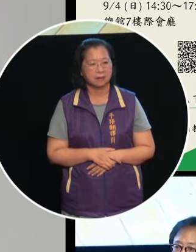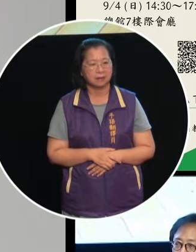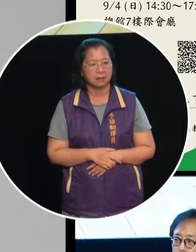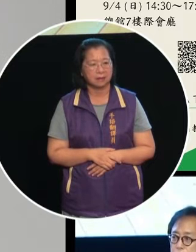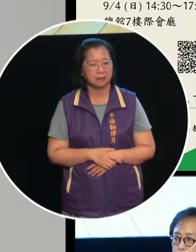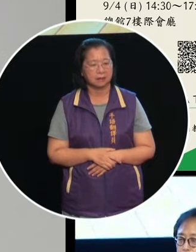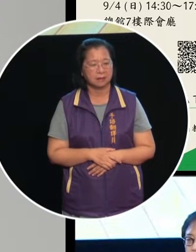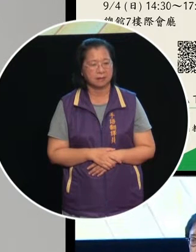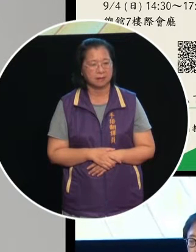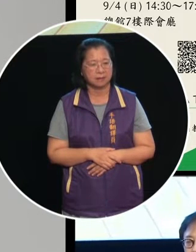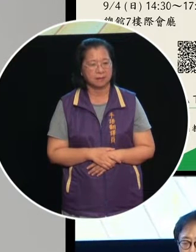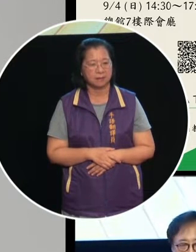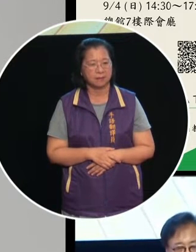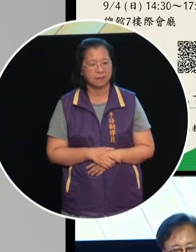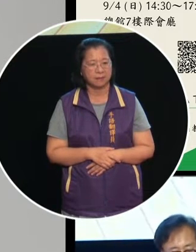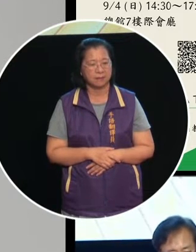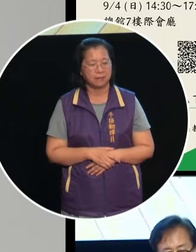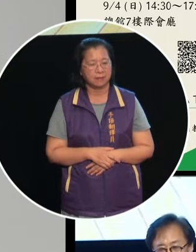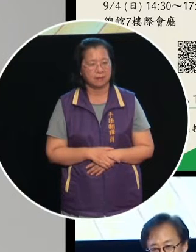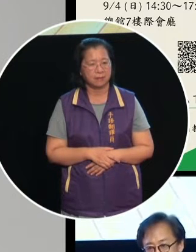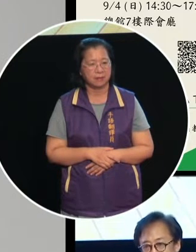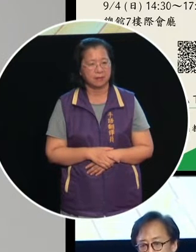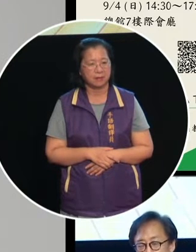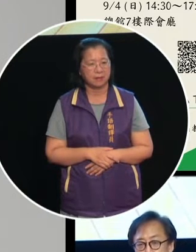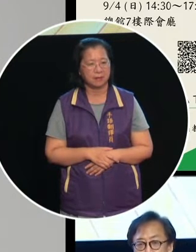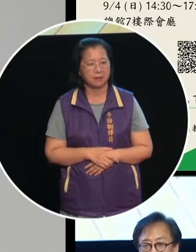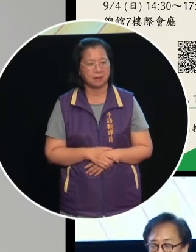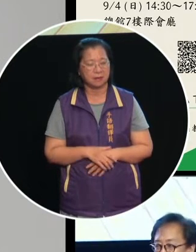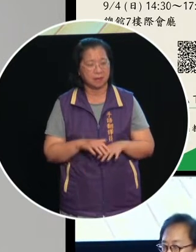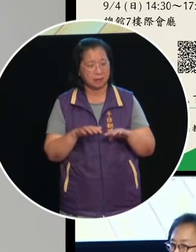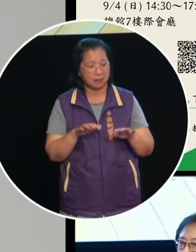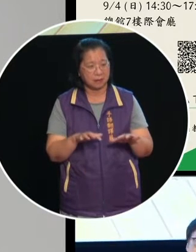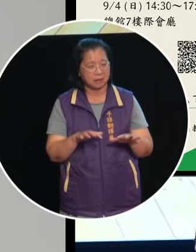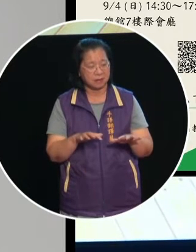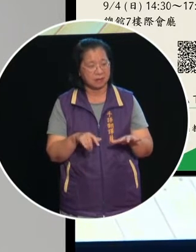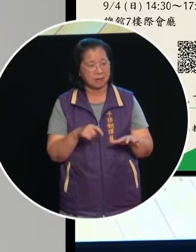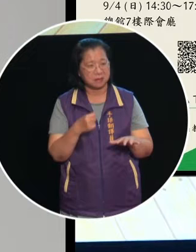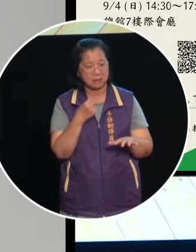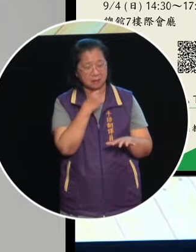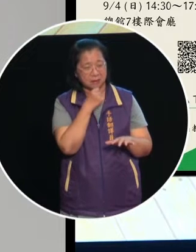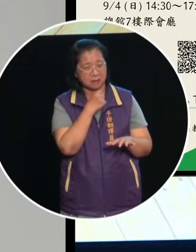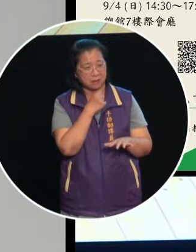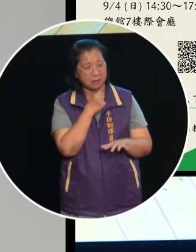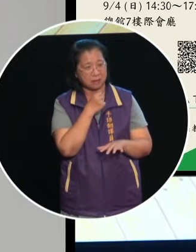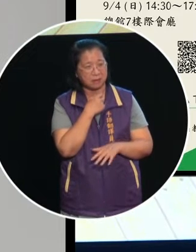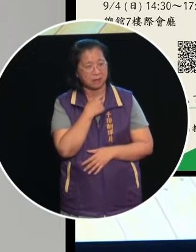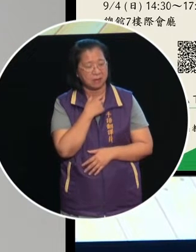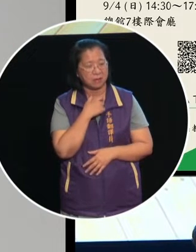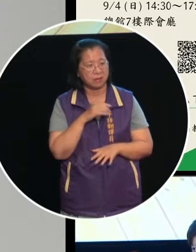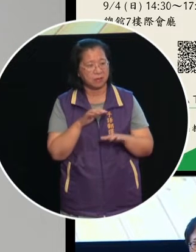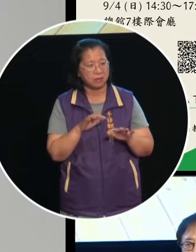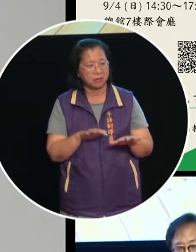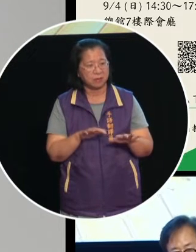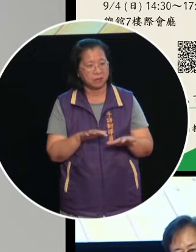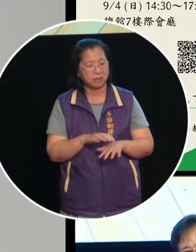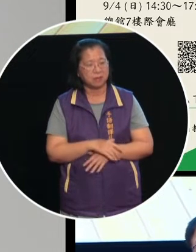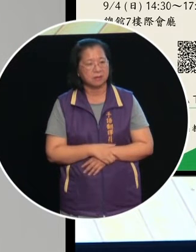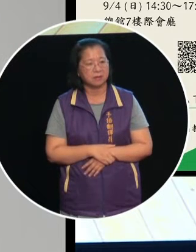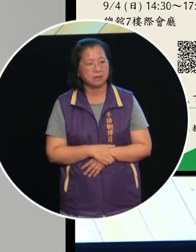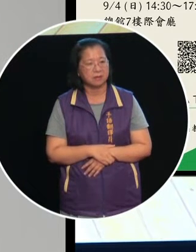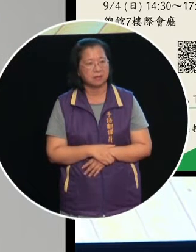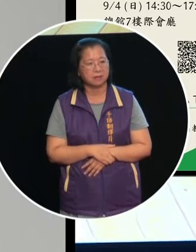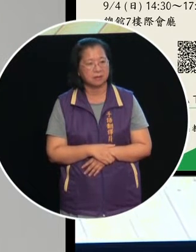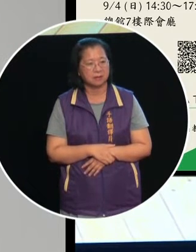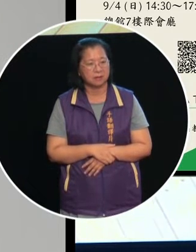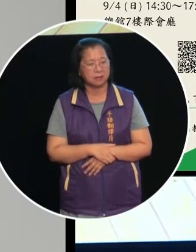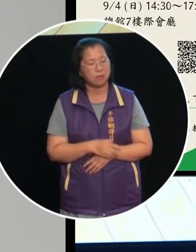问题。那这个如何复杂，目前是在台湾比较少介绍，所以我今天觉得这个部分是值得给各